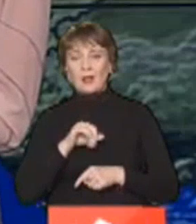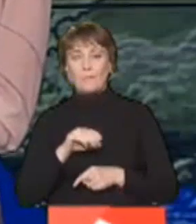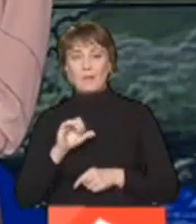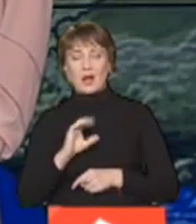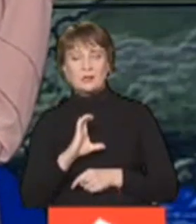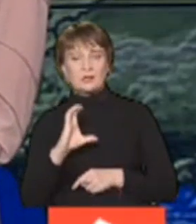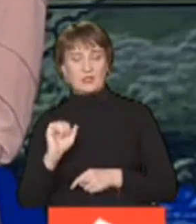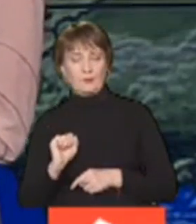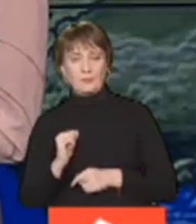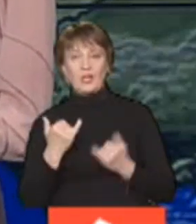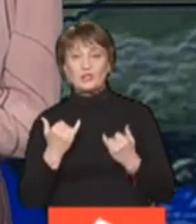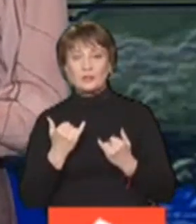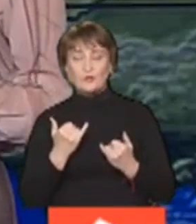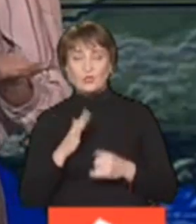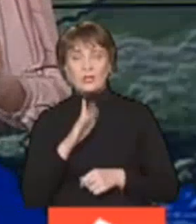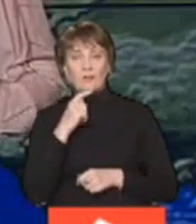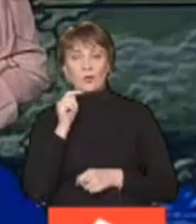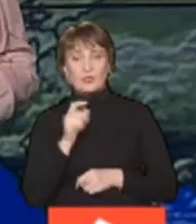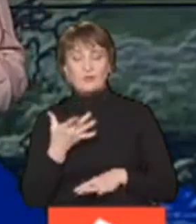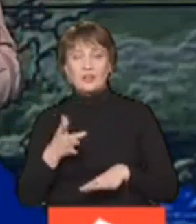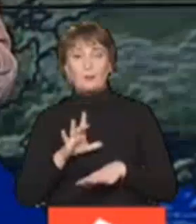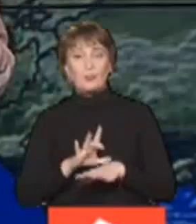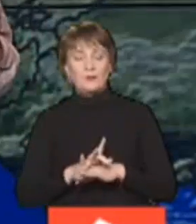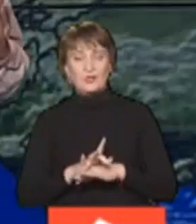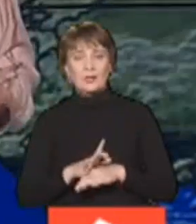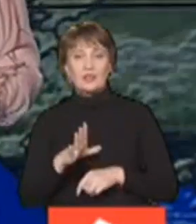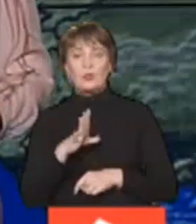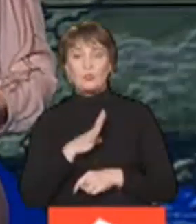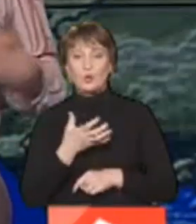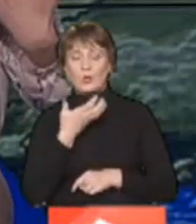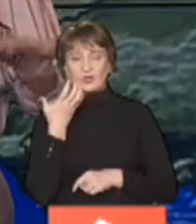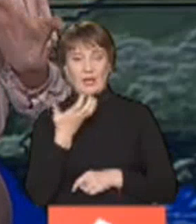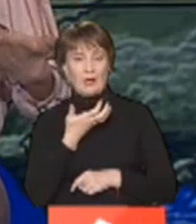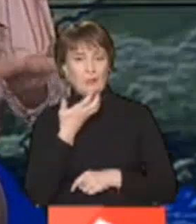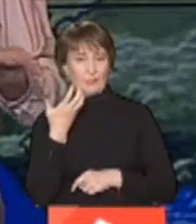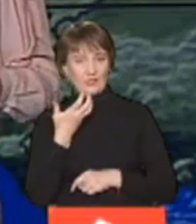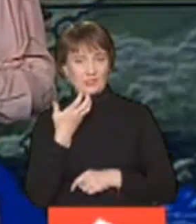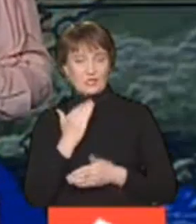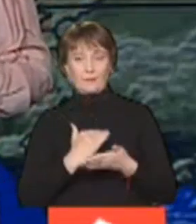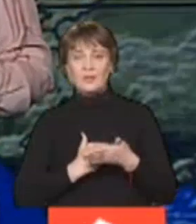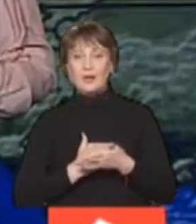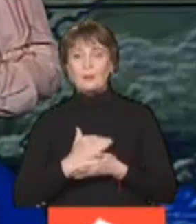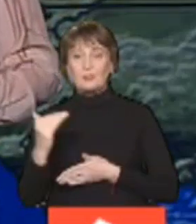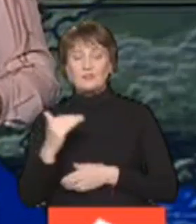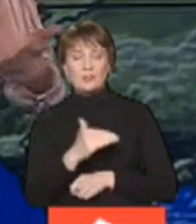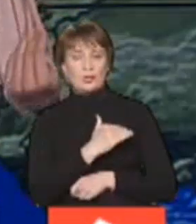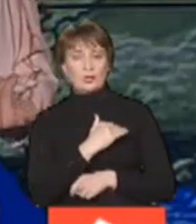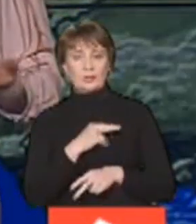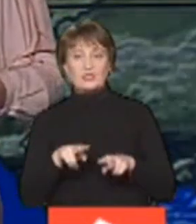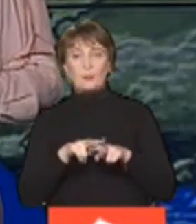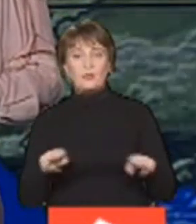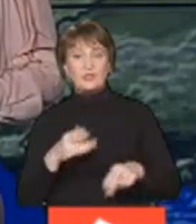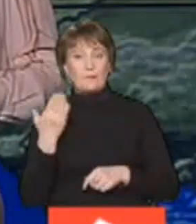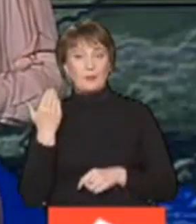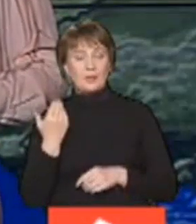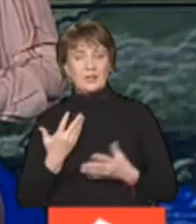Україні, як ви помітили, було доволі такі тепле, підвищені значення температури у порівнянні з